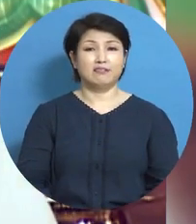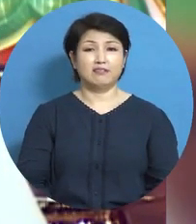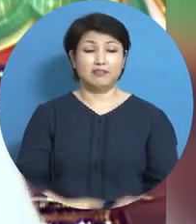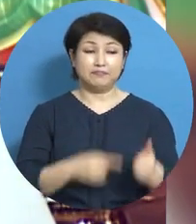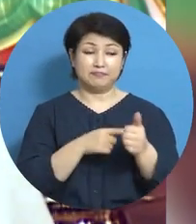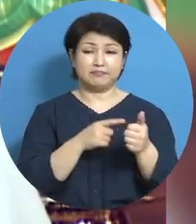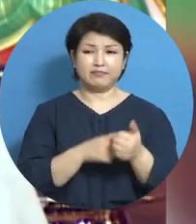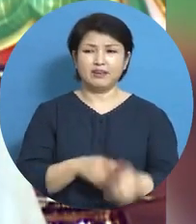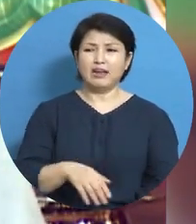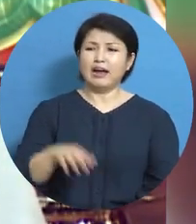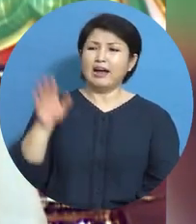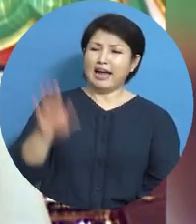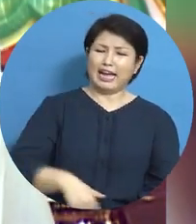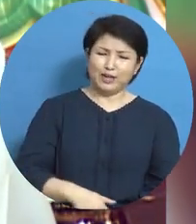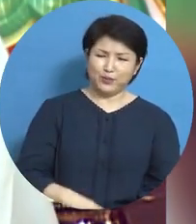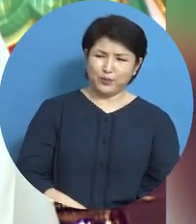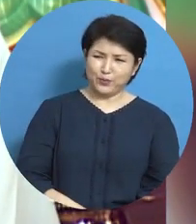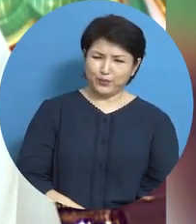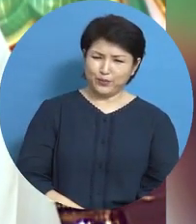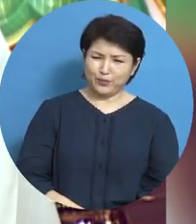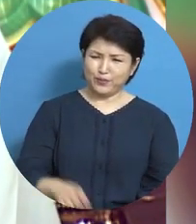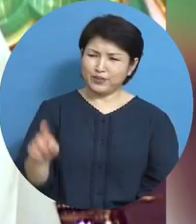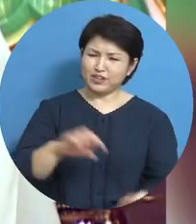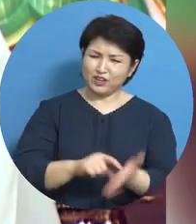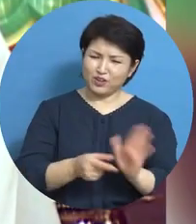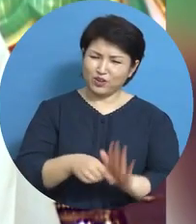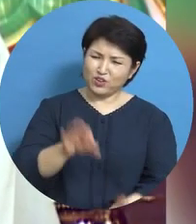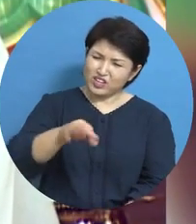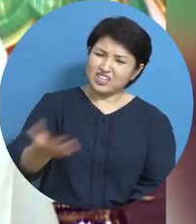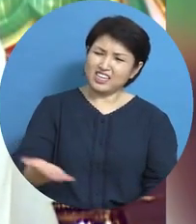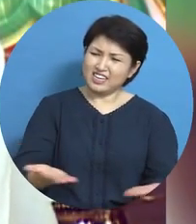아이고, 그만 일에 내가 자네를 기다리게 하겠느냐.